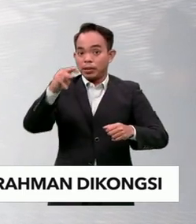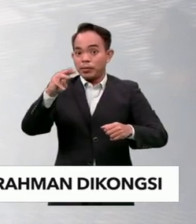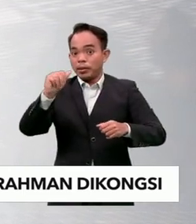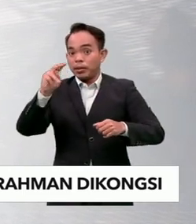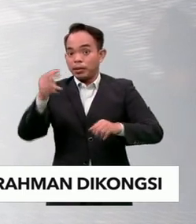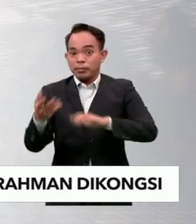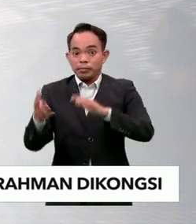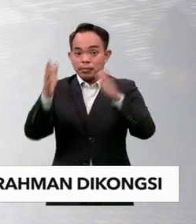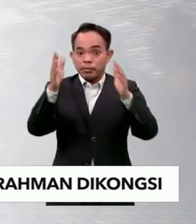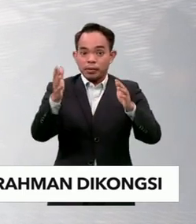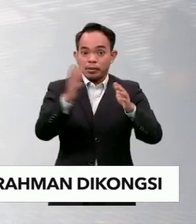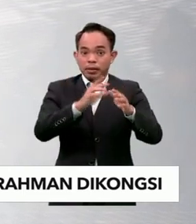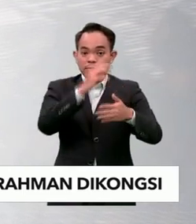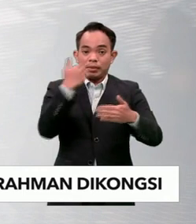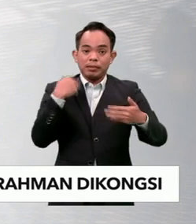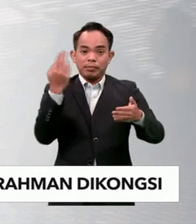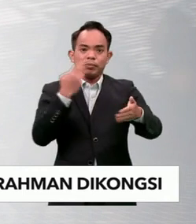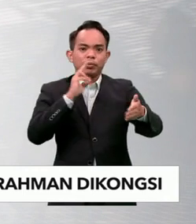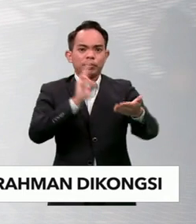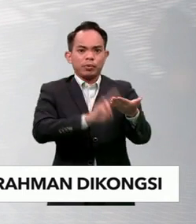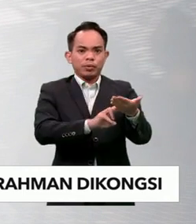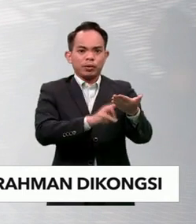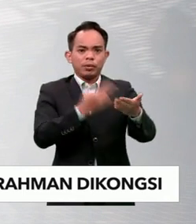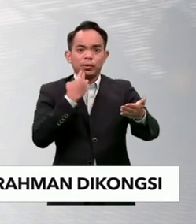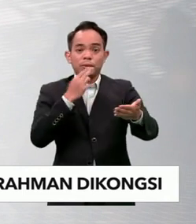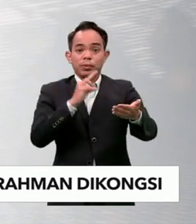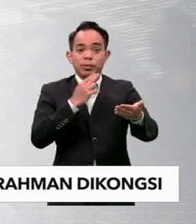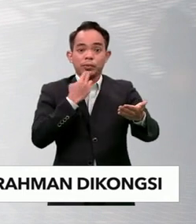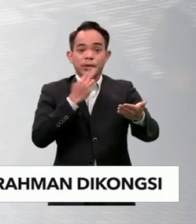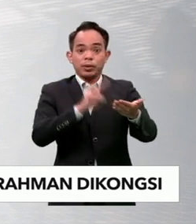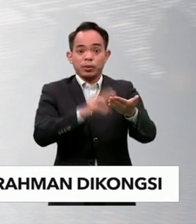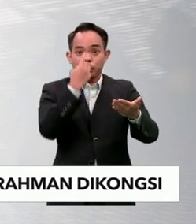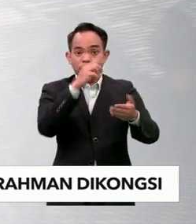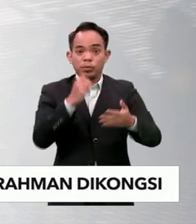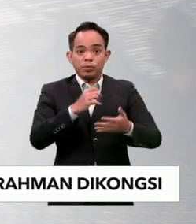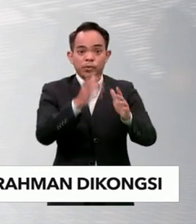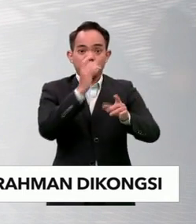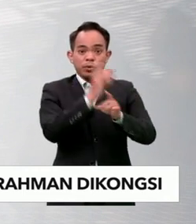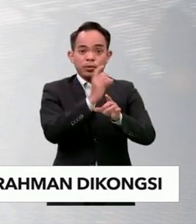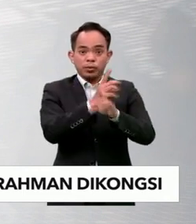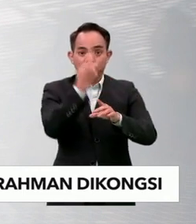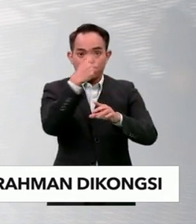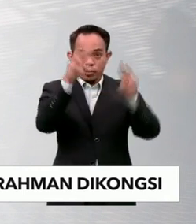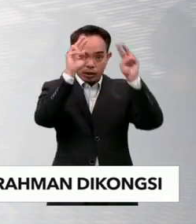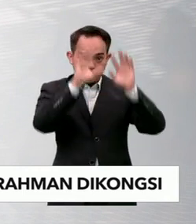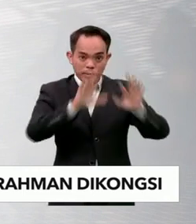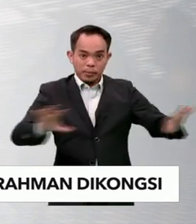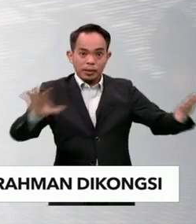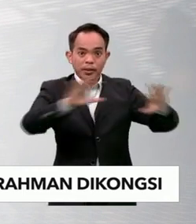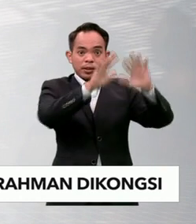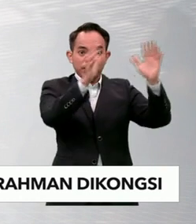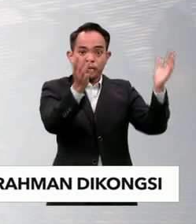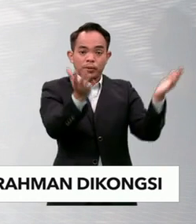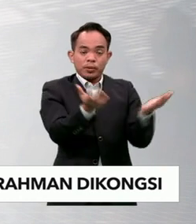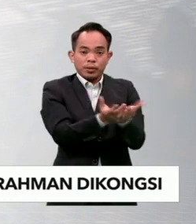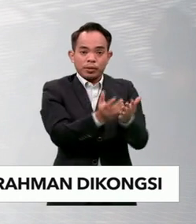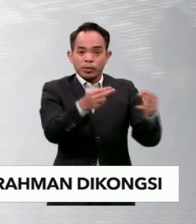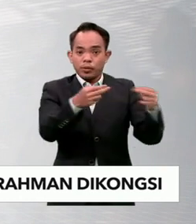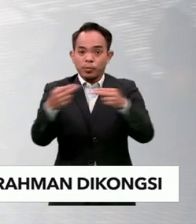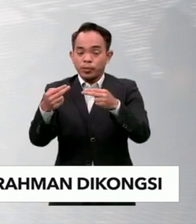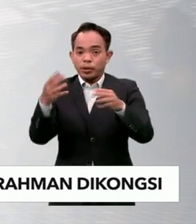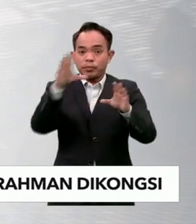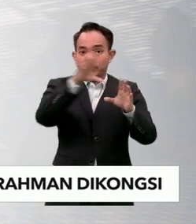memberitahu persekutuan Tanah Melayu akan berusaha untuk menyumbang ke arah keamanan dan kemakmuran dunia hubungan diplomatik